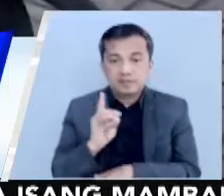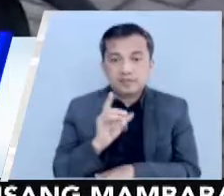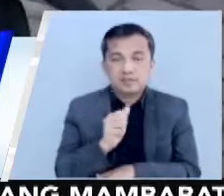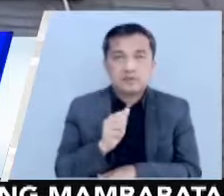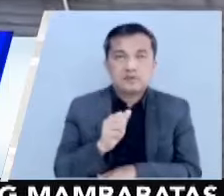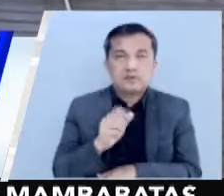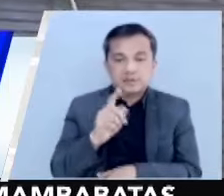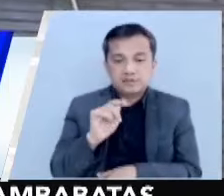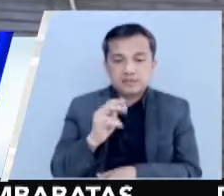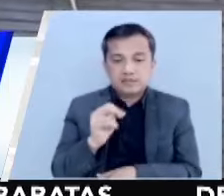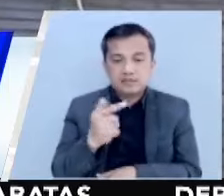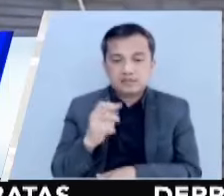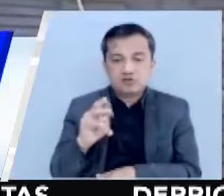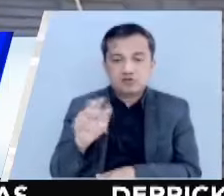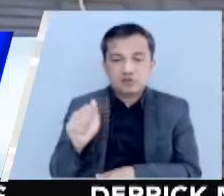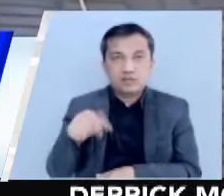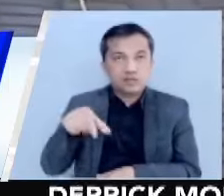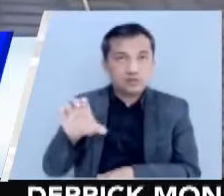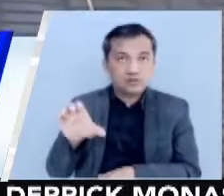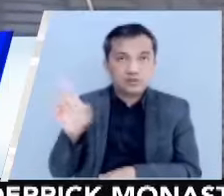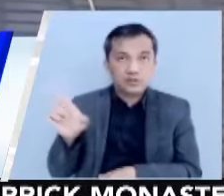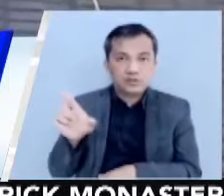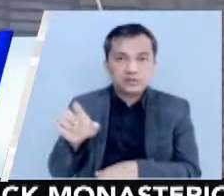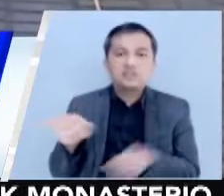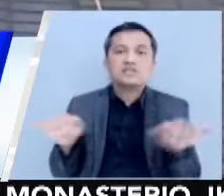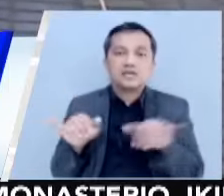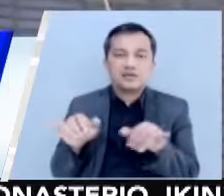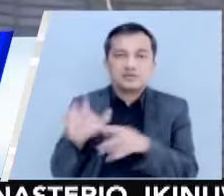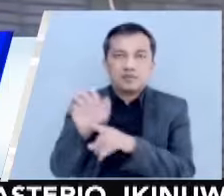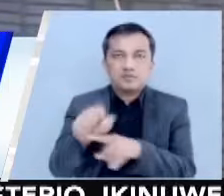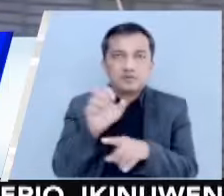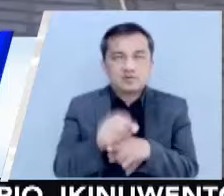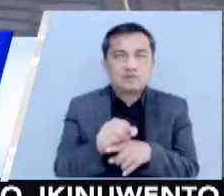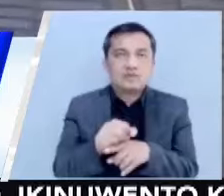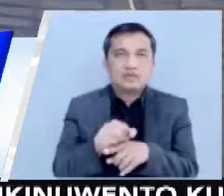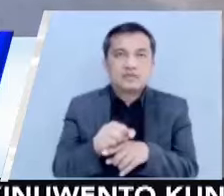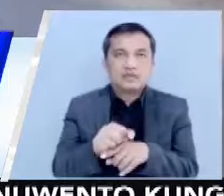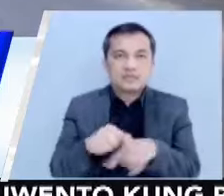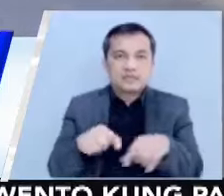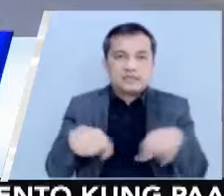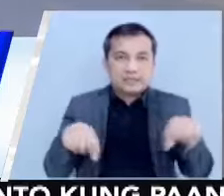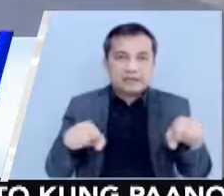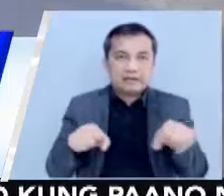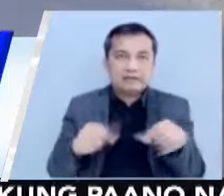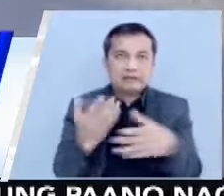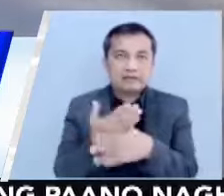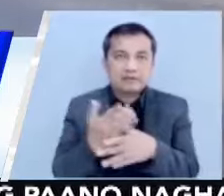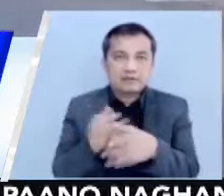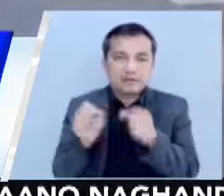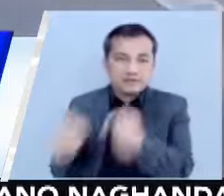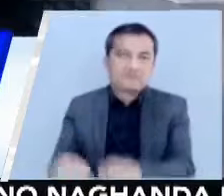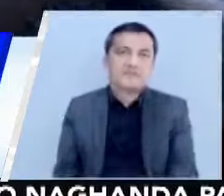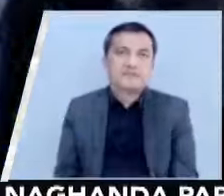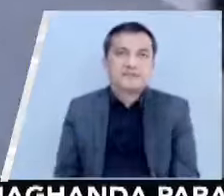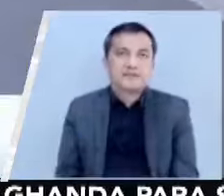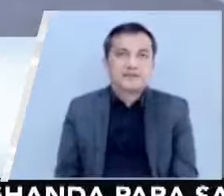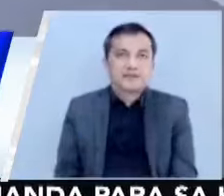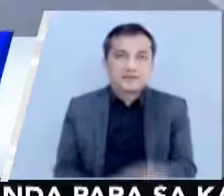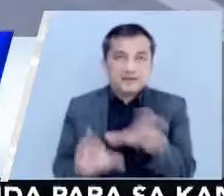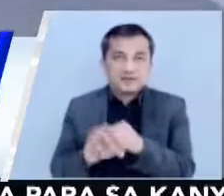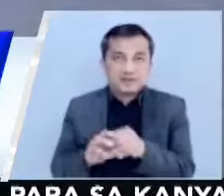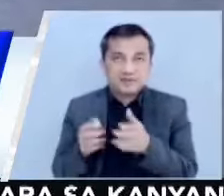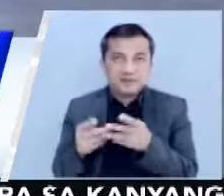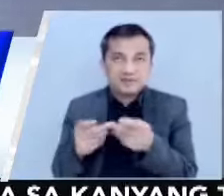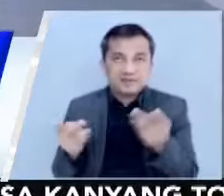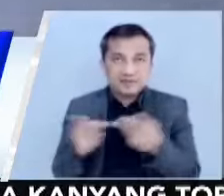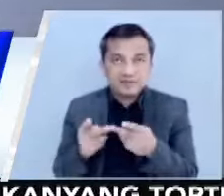Quezon City, kung saan pinaghuhuli rin ang mga sakyang sagabal sa daan. Kasama sa mga lugar na pinasadahan ngayong maghapon